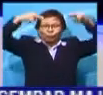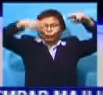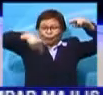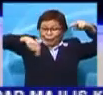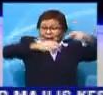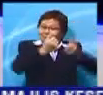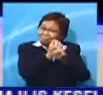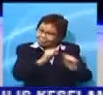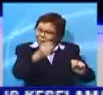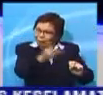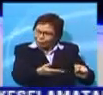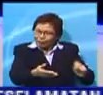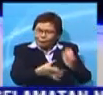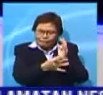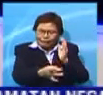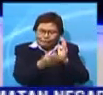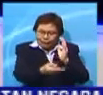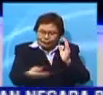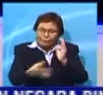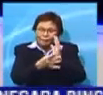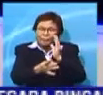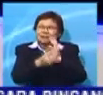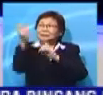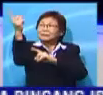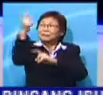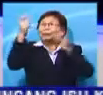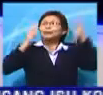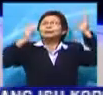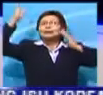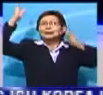keselamatan produk minyak sawit tempatan